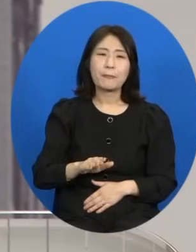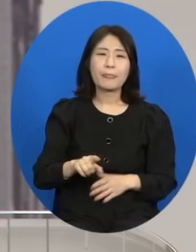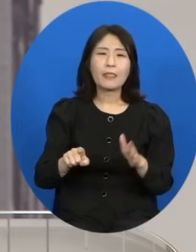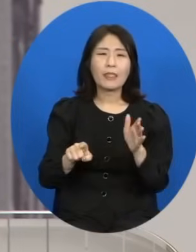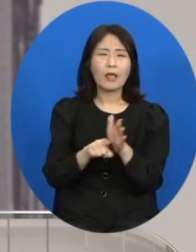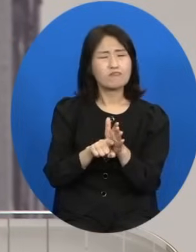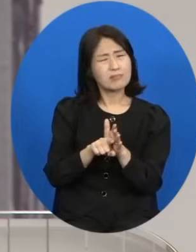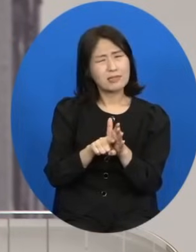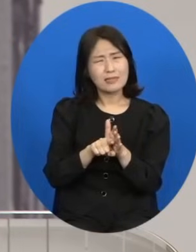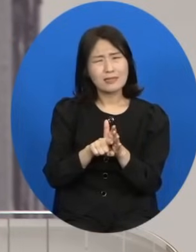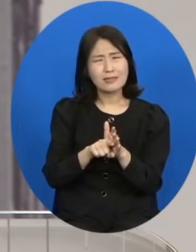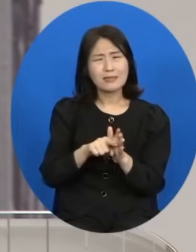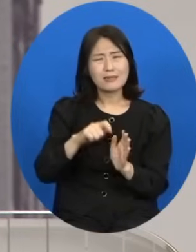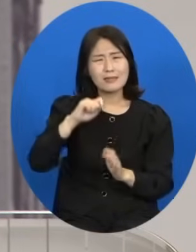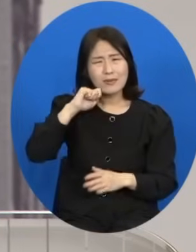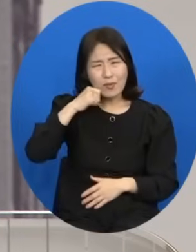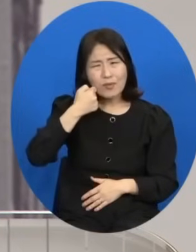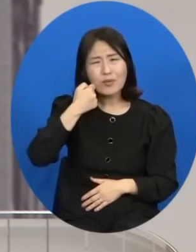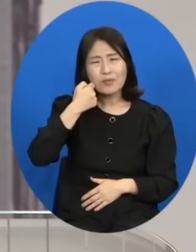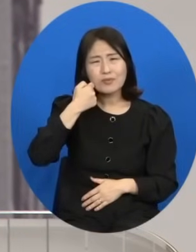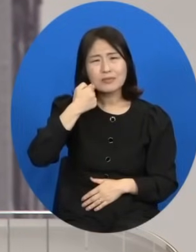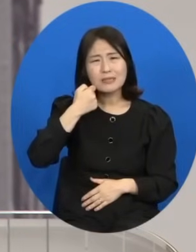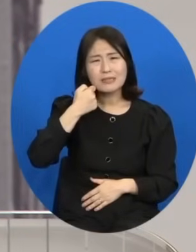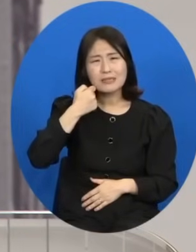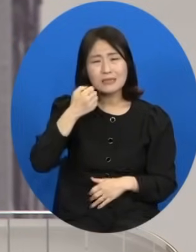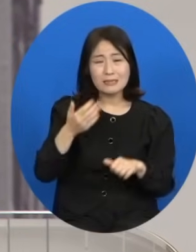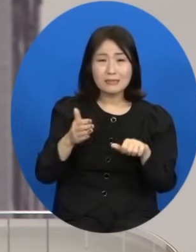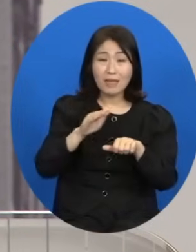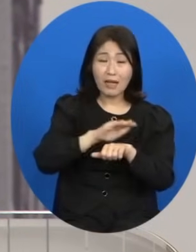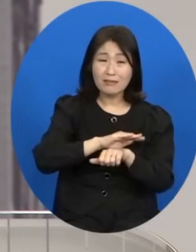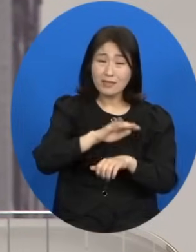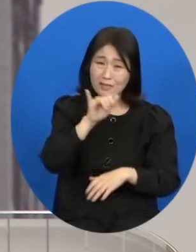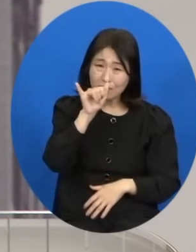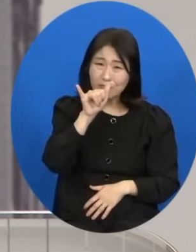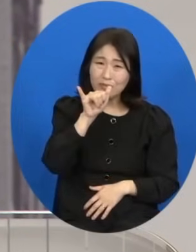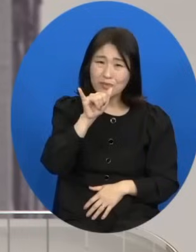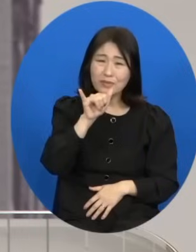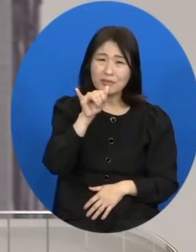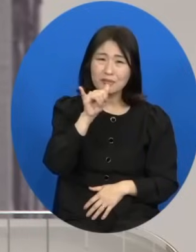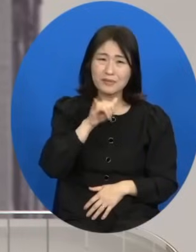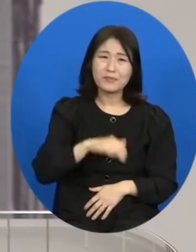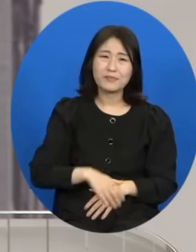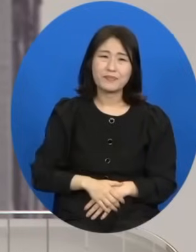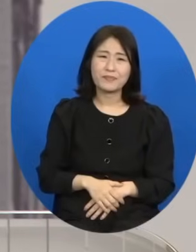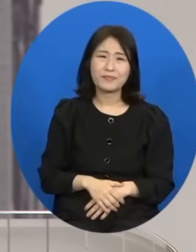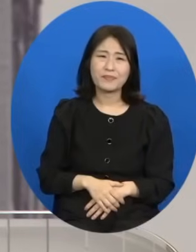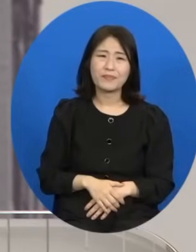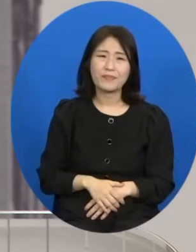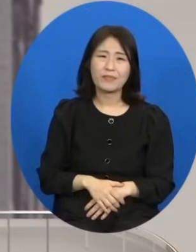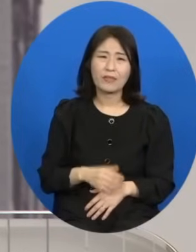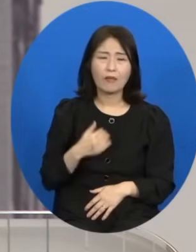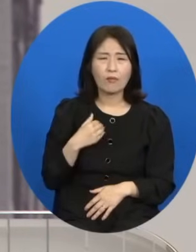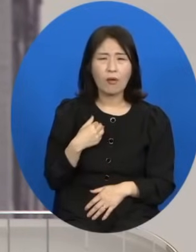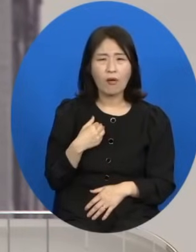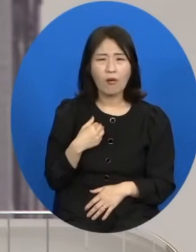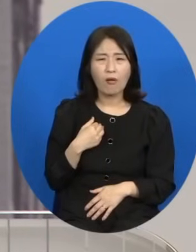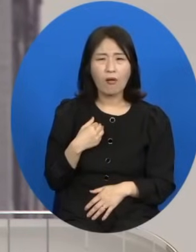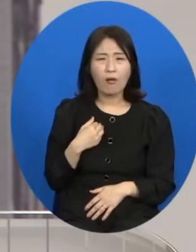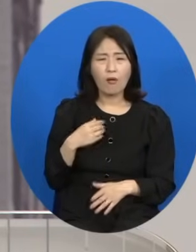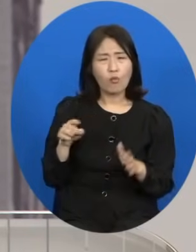있었어요 전화를 받았는데 누가 돌아가셨다고 제 귀를